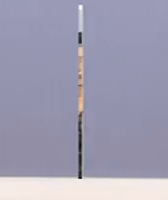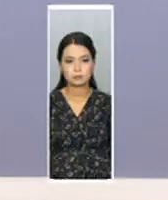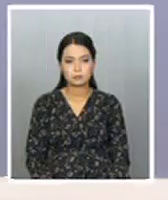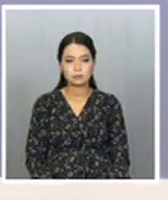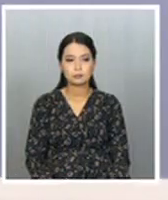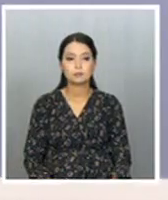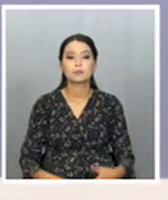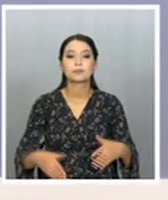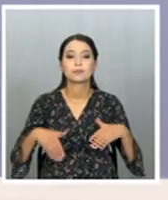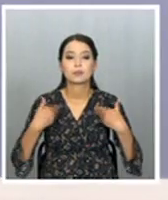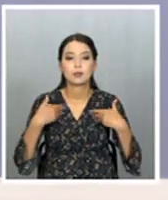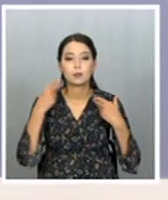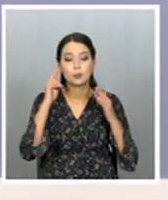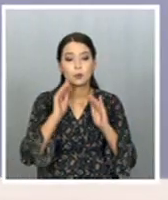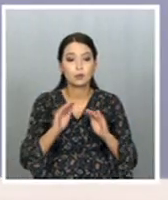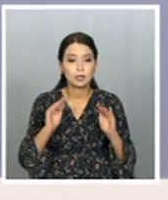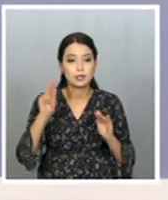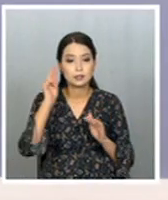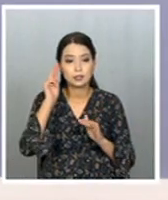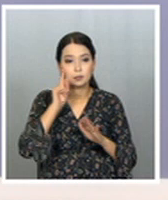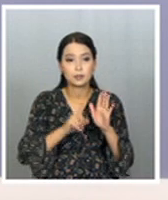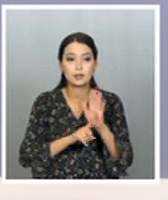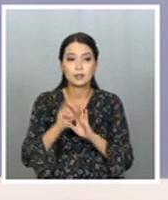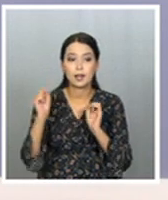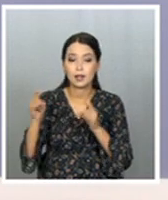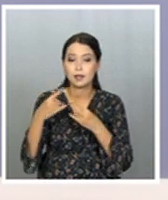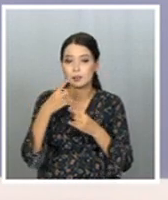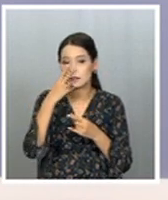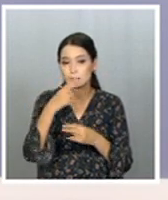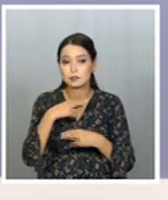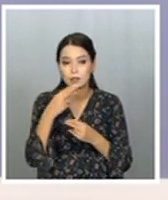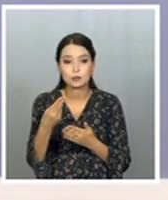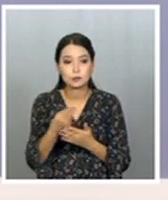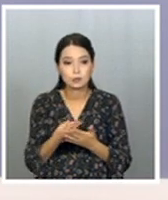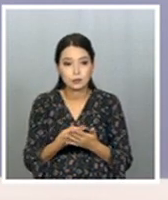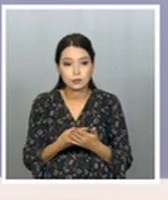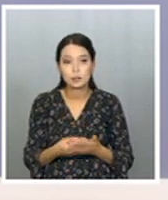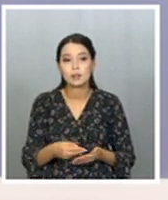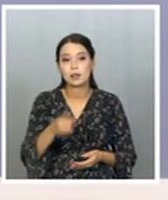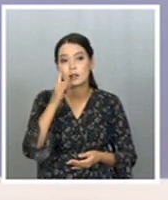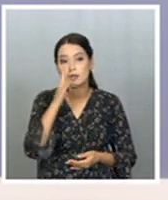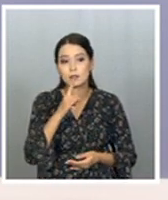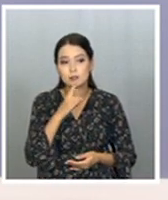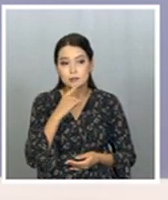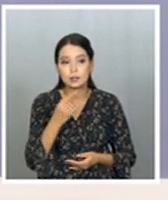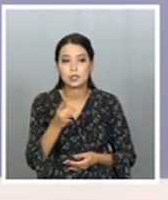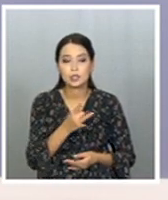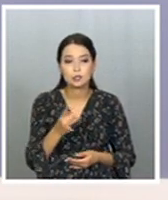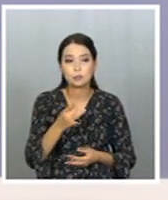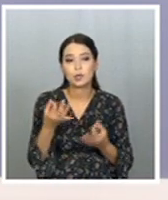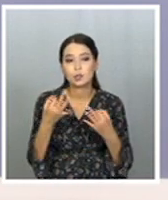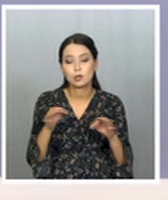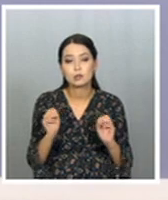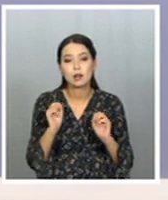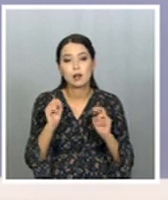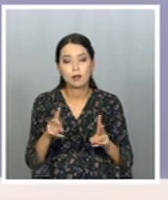Сәлеметсіздер ме оқушылар, сабағымызды бастайық. Экрандағы суретке назар аударыңыздар. Қазақстан Республикасы тәуелсіздікке